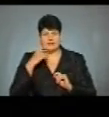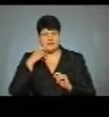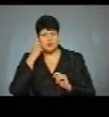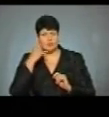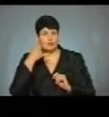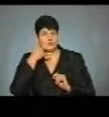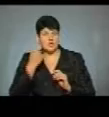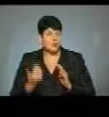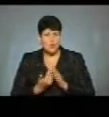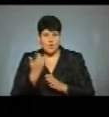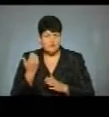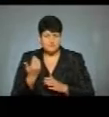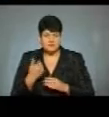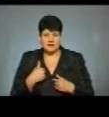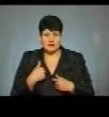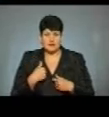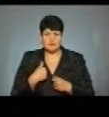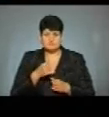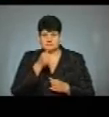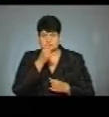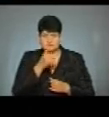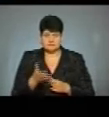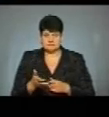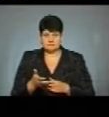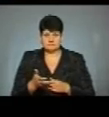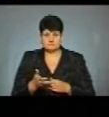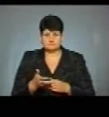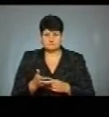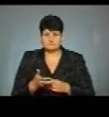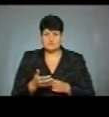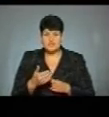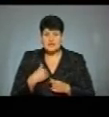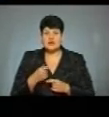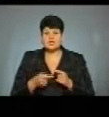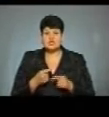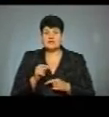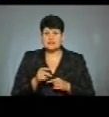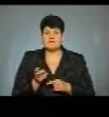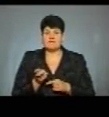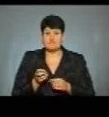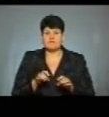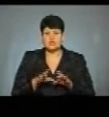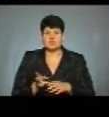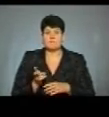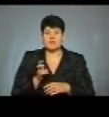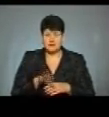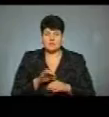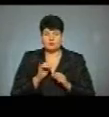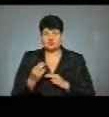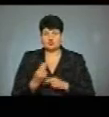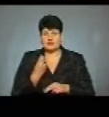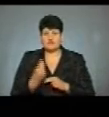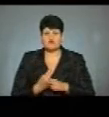мобільний новий, і я ні в зуб ногою, так буду казати по-грубому. І я через то вирішила прийти. Може, щось